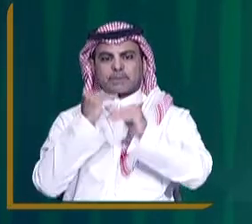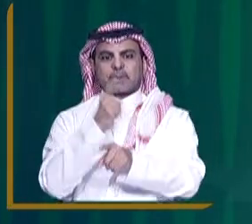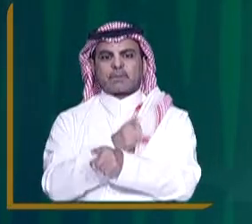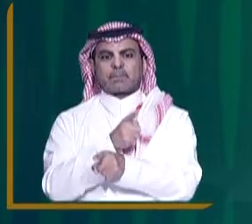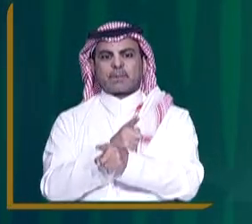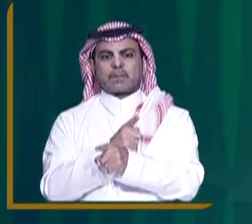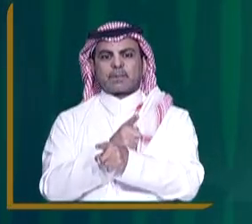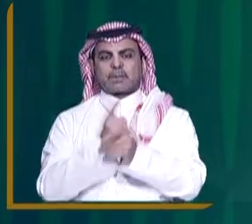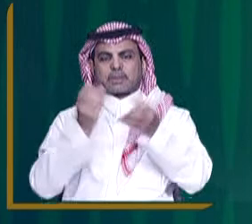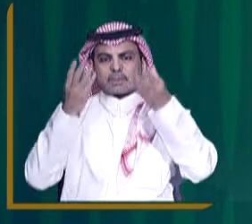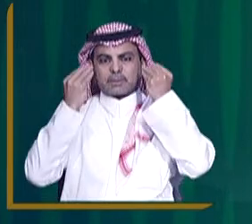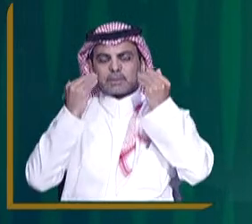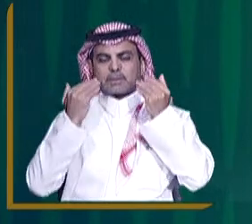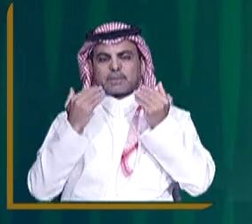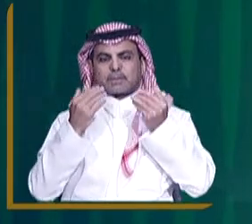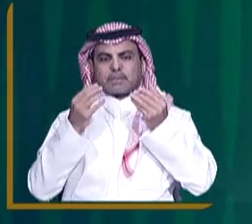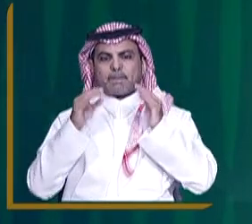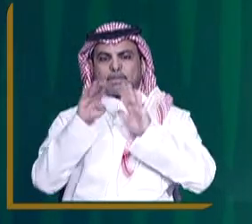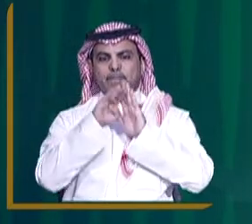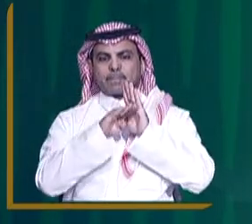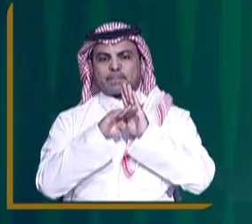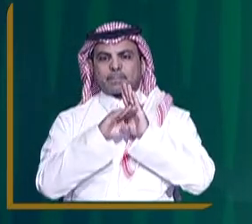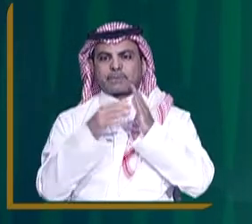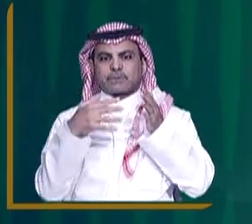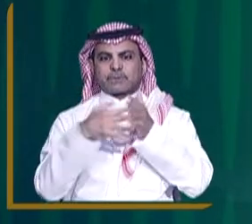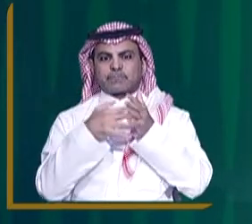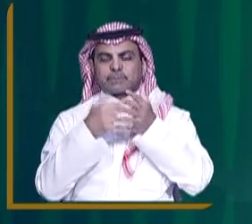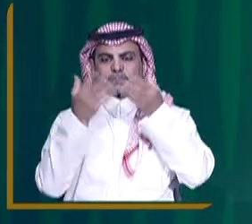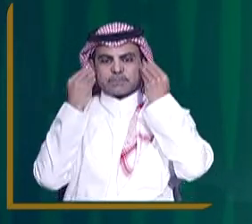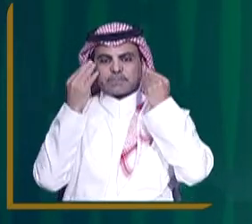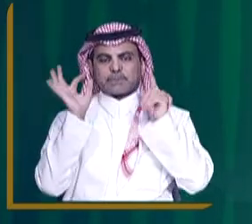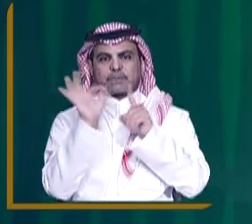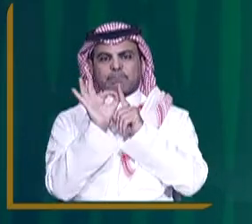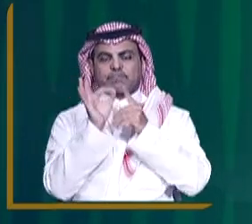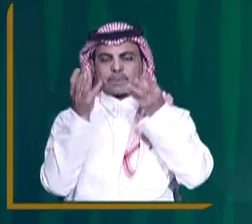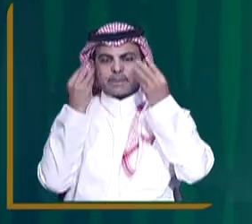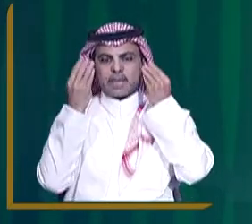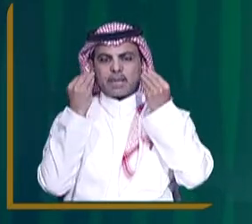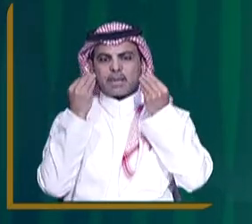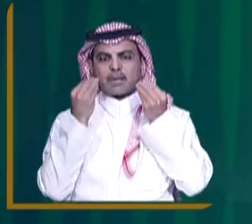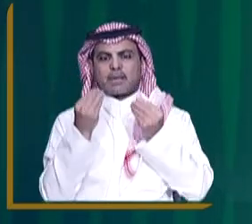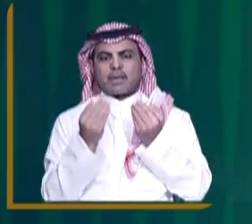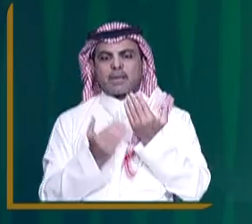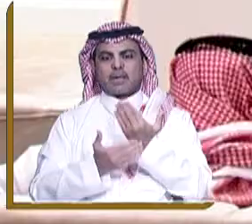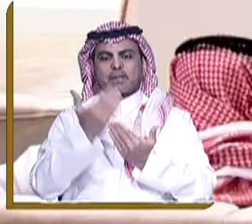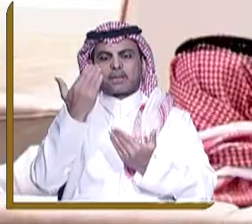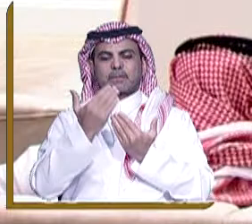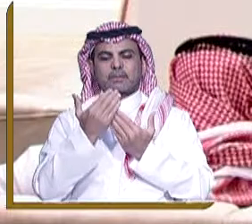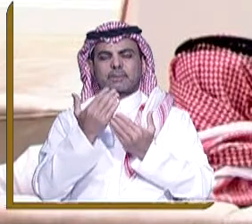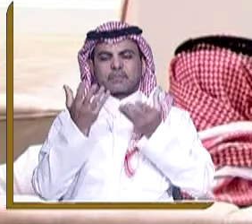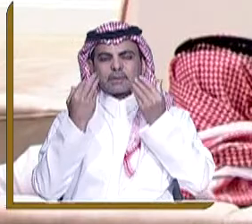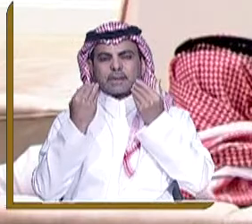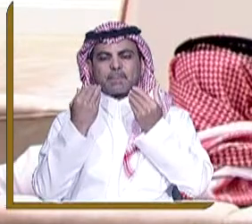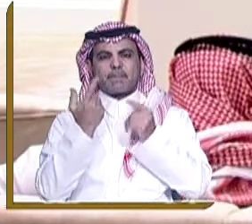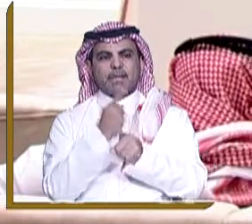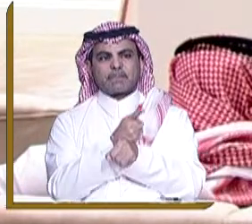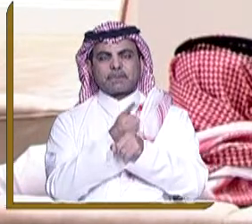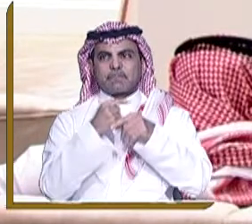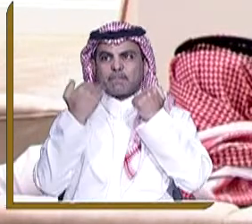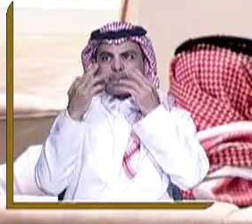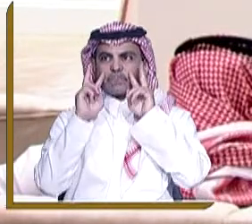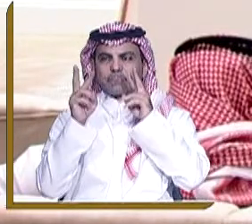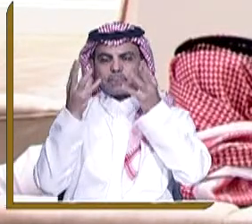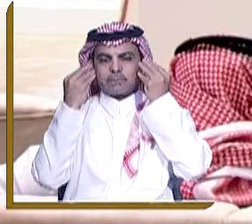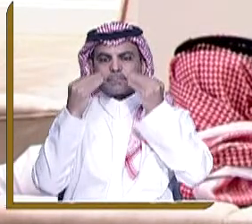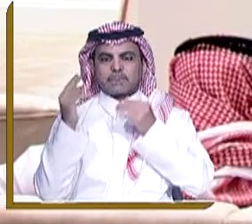المعلمين والتحاقهم بأعرق الجامعات للوصول أو للوقوف على أحدث ما وصلت له الجامعات فيما